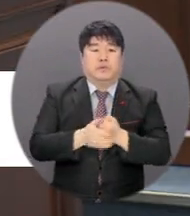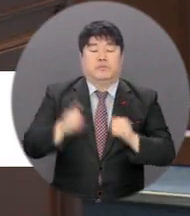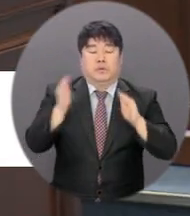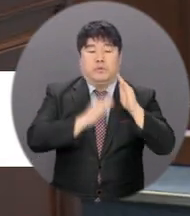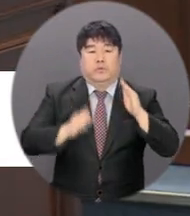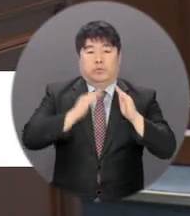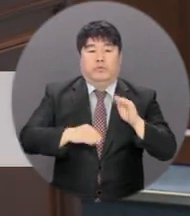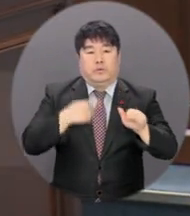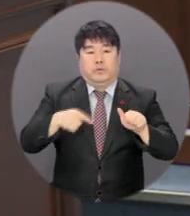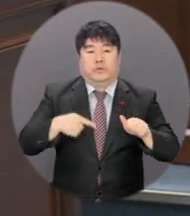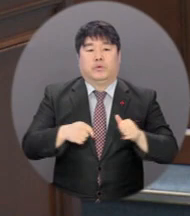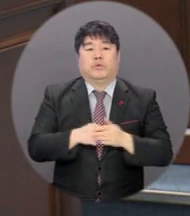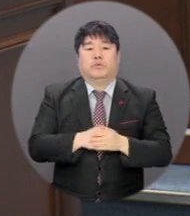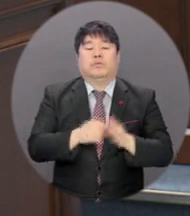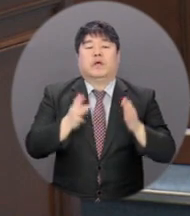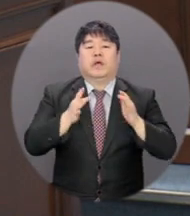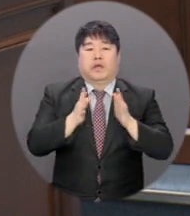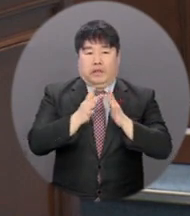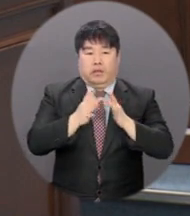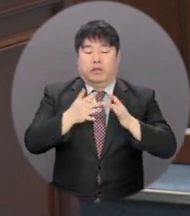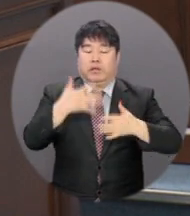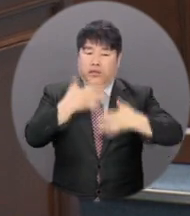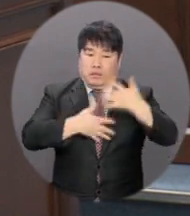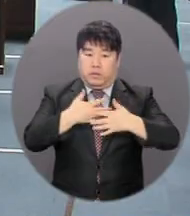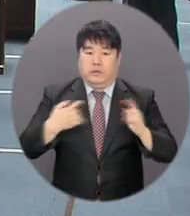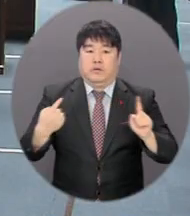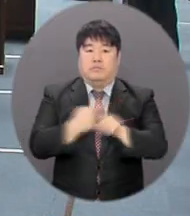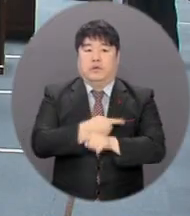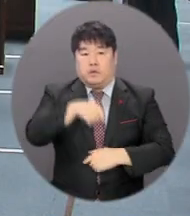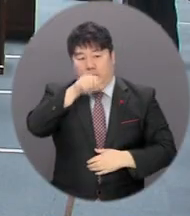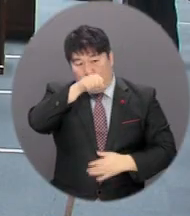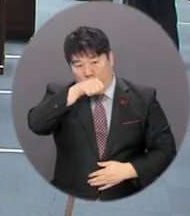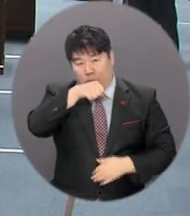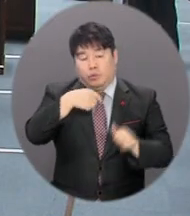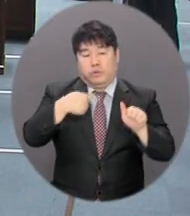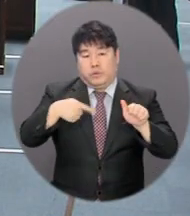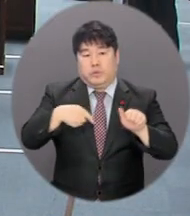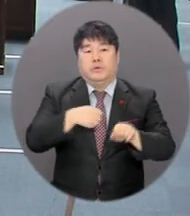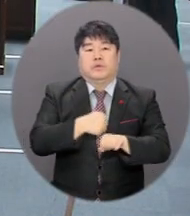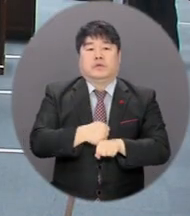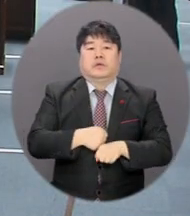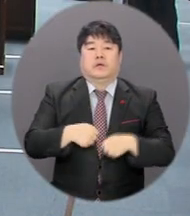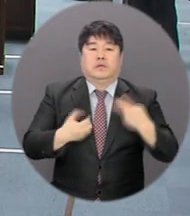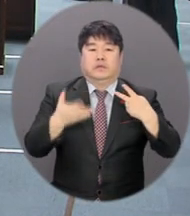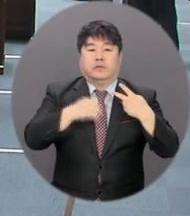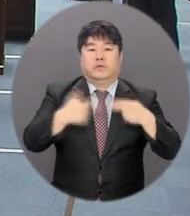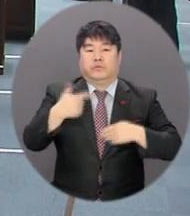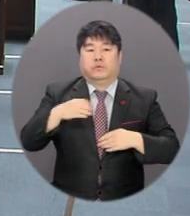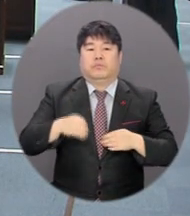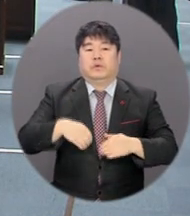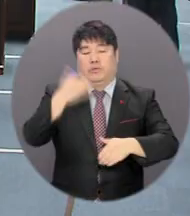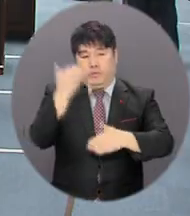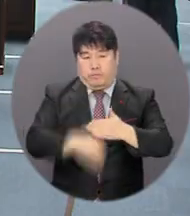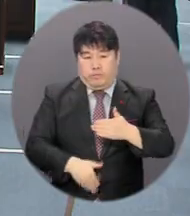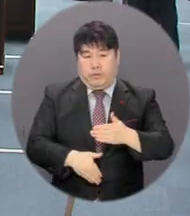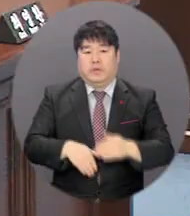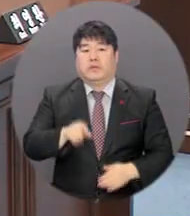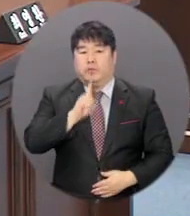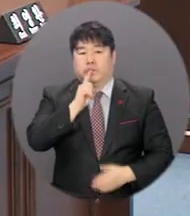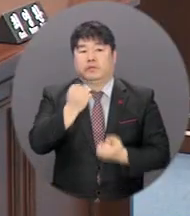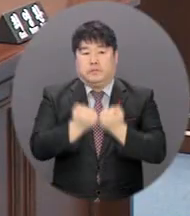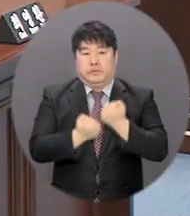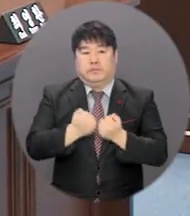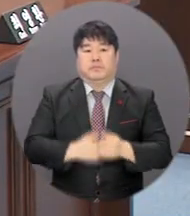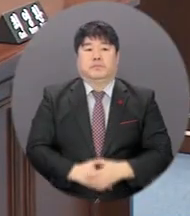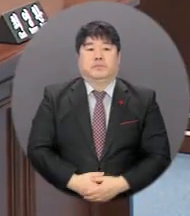교육이 비대면 온라인으로 대체되면서 교육 예산 2억 6천여만 원도 대부분 삭감 조치됐다고